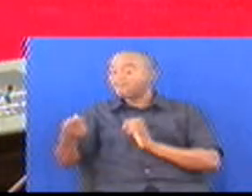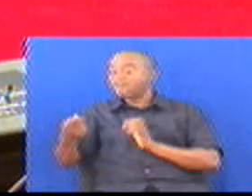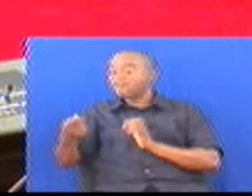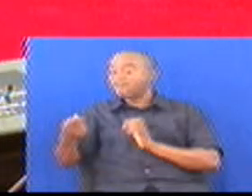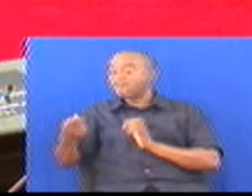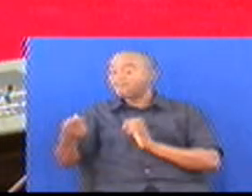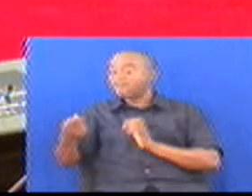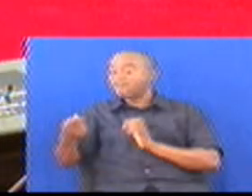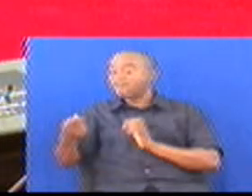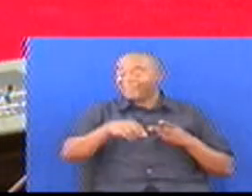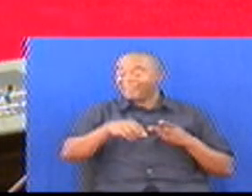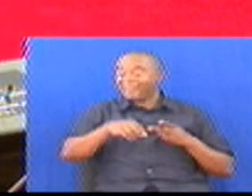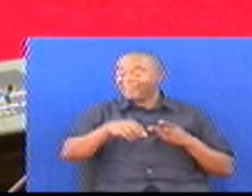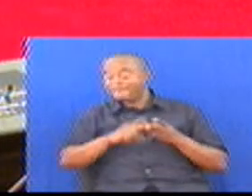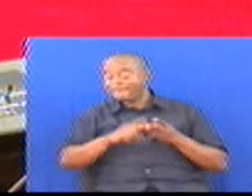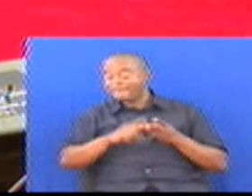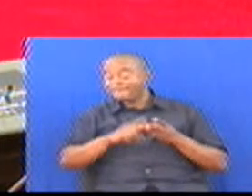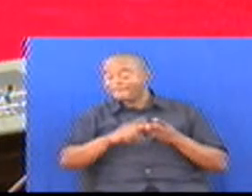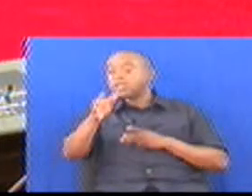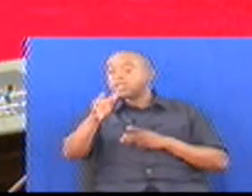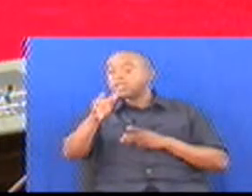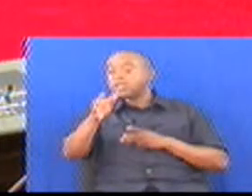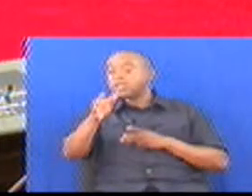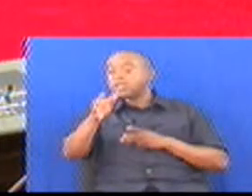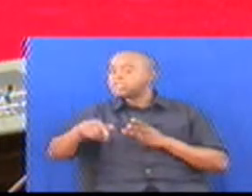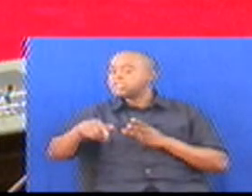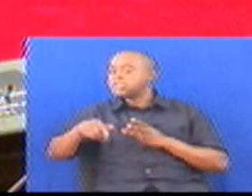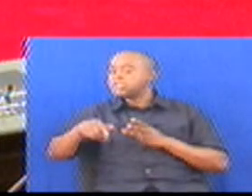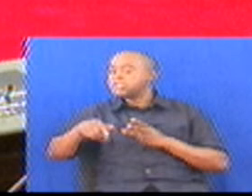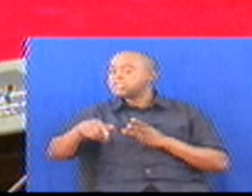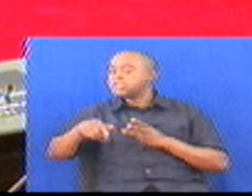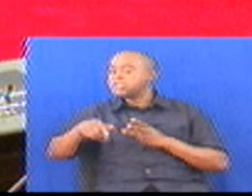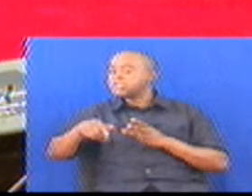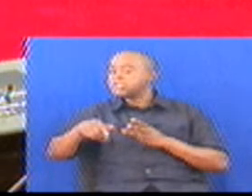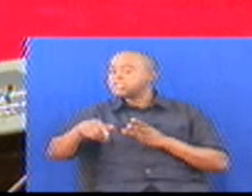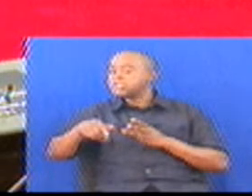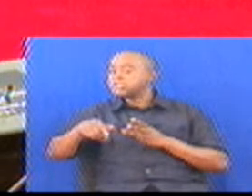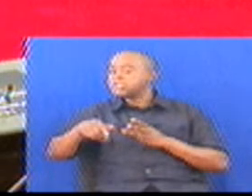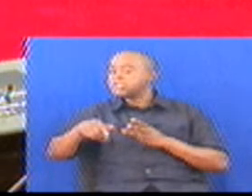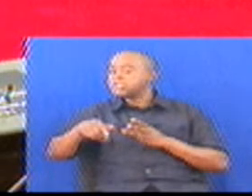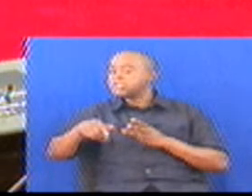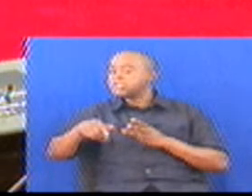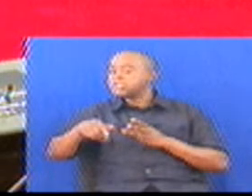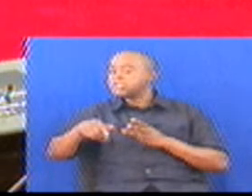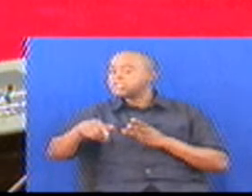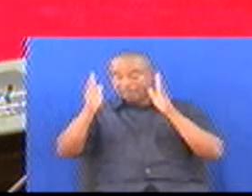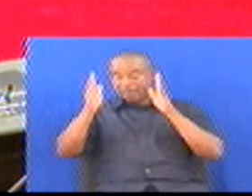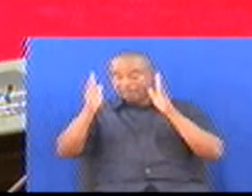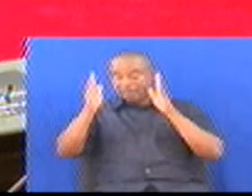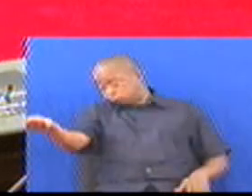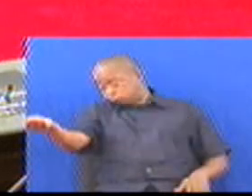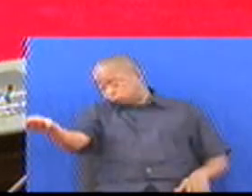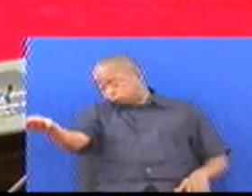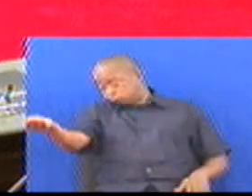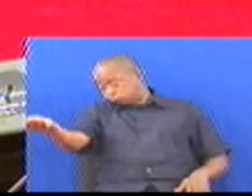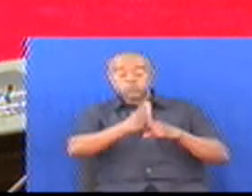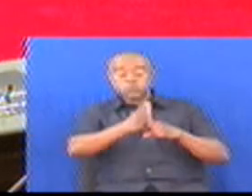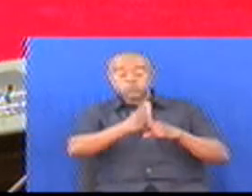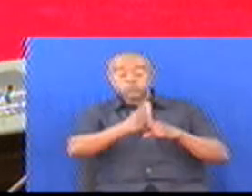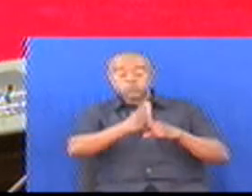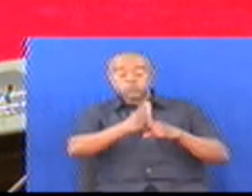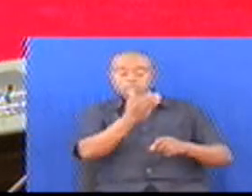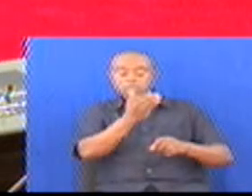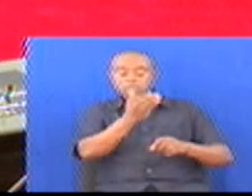afya, elimu na maji katika maeneo ya mijini na vijijini. Mheshimiwa Spika, kwa upande wa uboreshaji wa huduma za